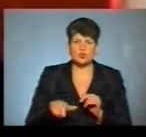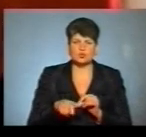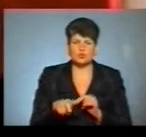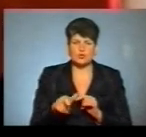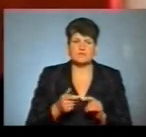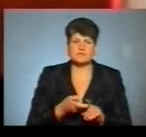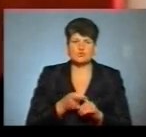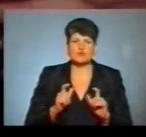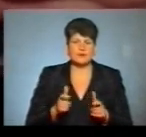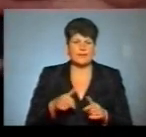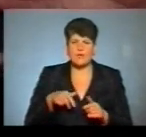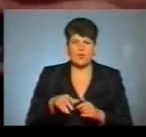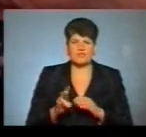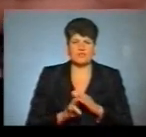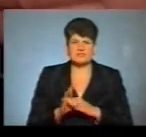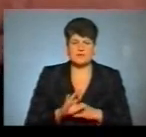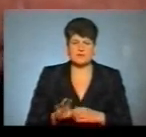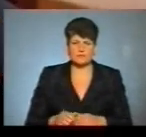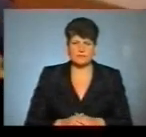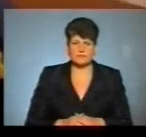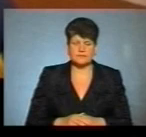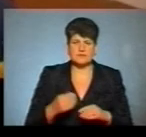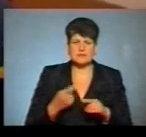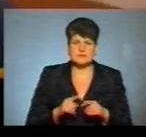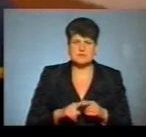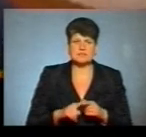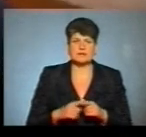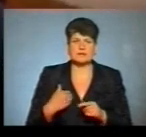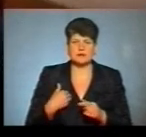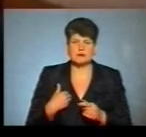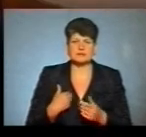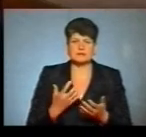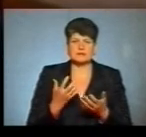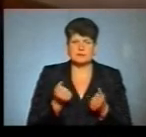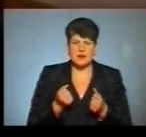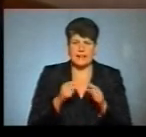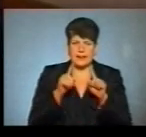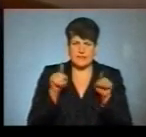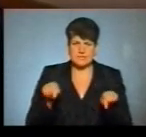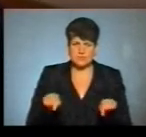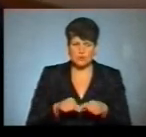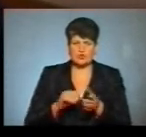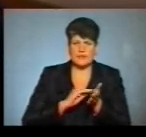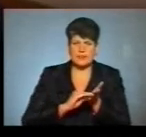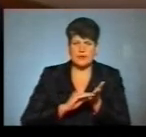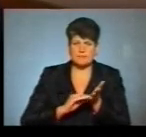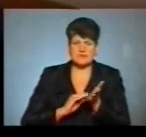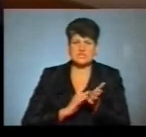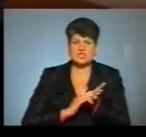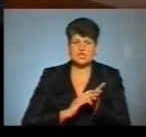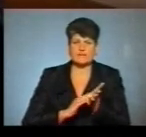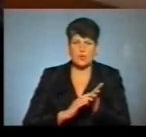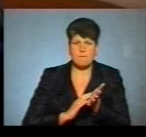Через карантин не ходить до церкви. Це я тримаю листочок, написаний